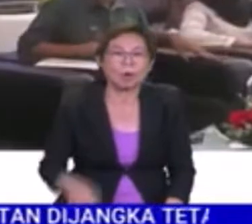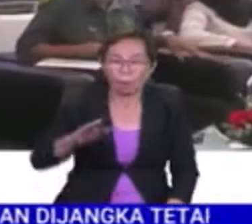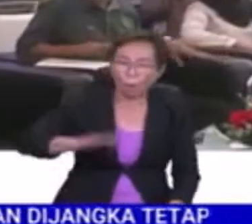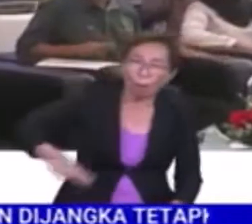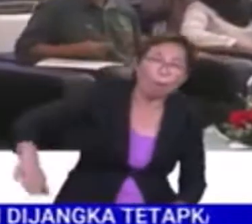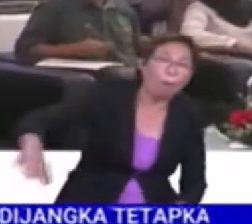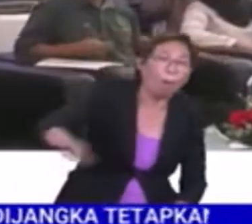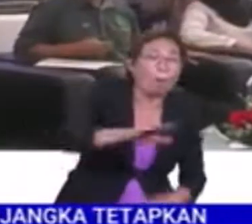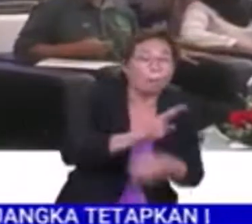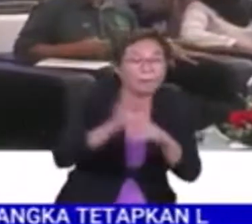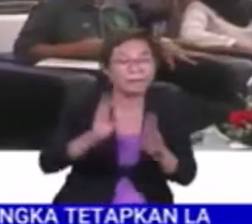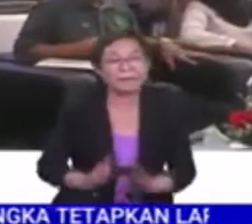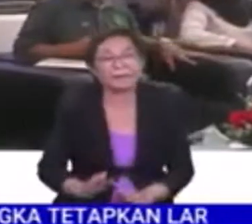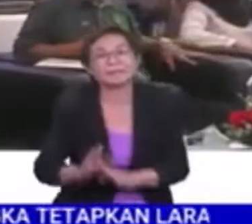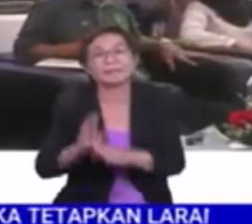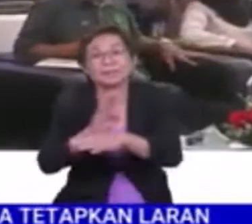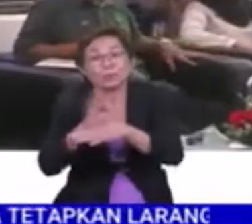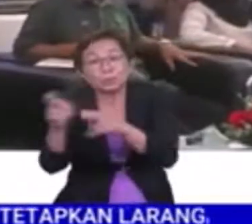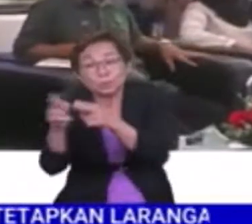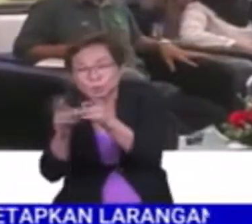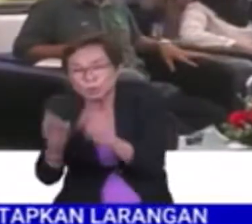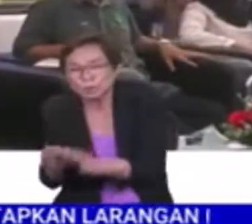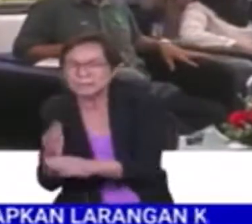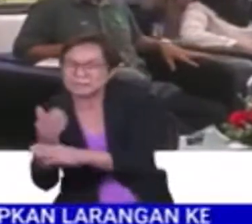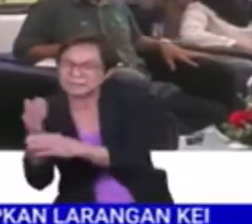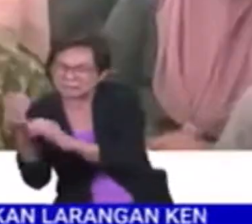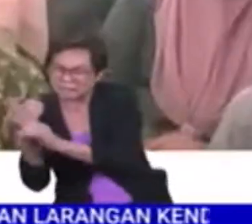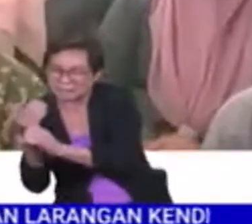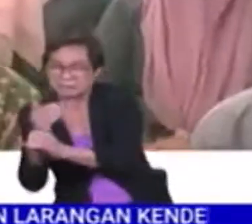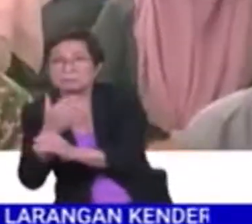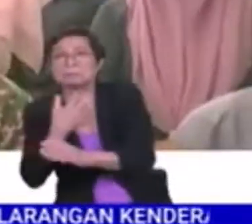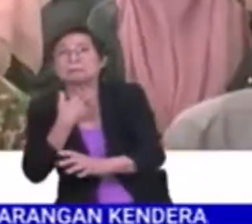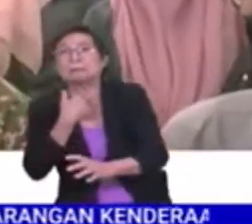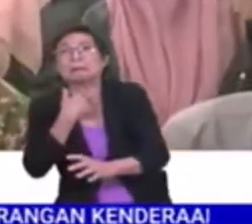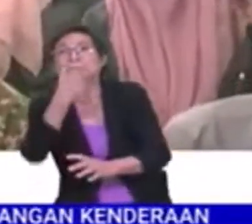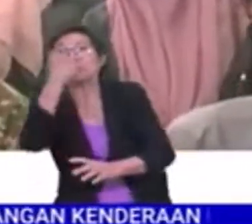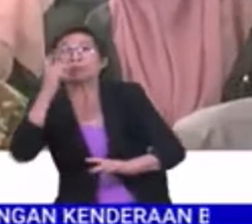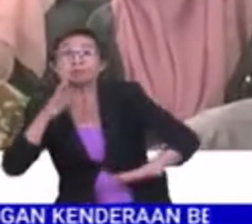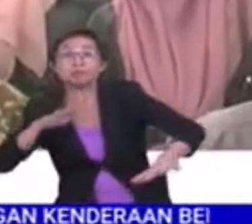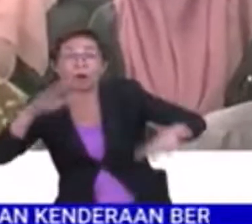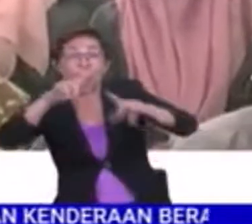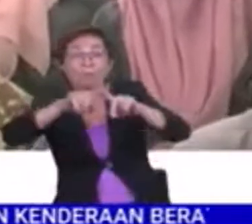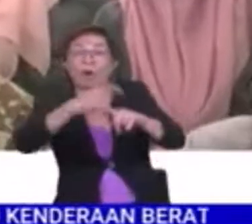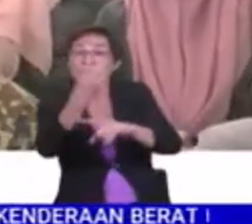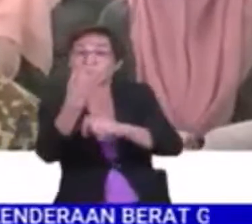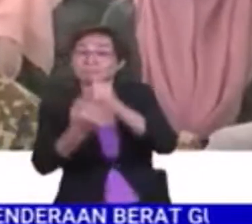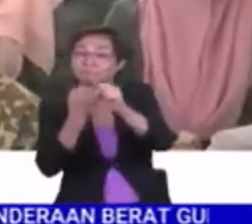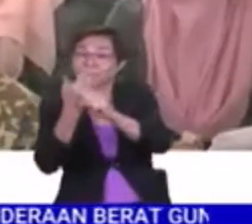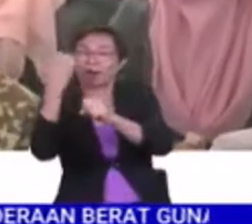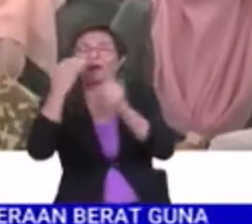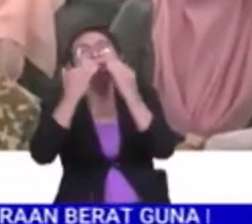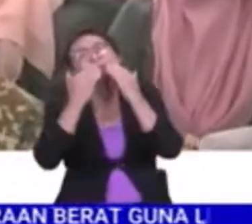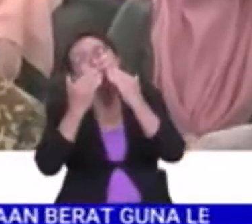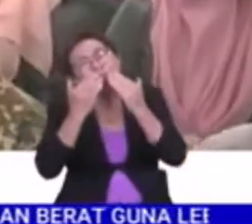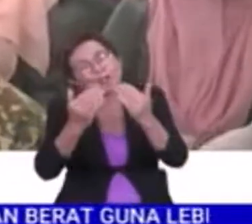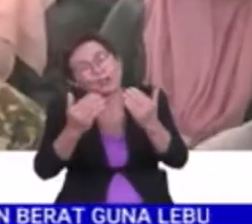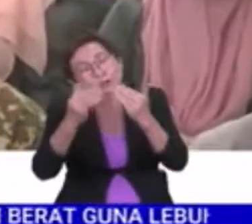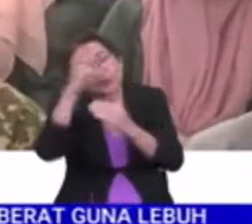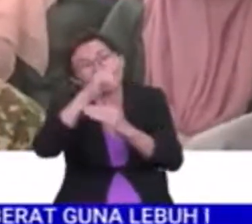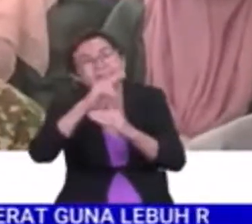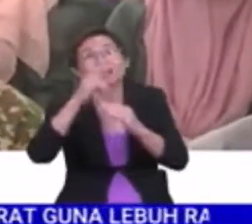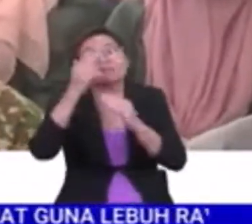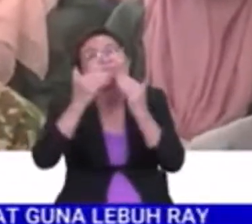Rata-rata peniaga dan usahawan kecil sederhana yang terjejas akibat bencana banjir Disember tahun lalu bersyukur atas keprihatinan